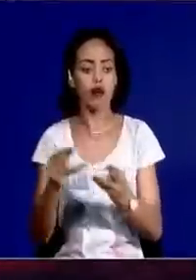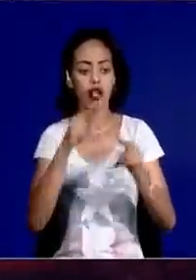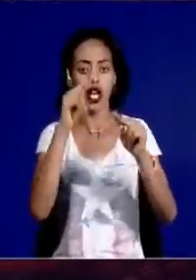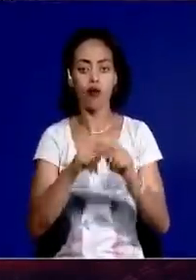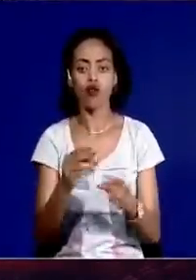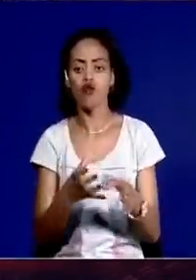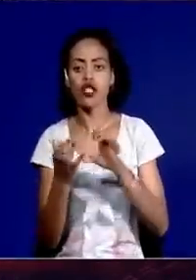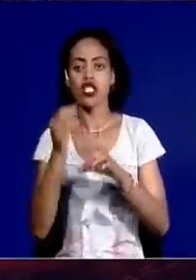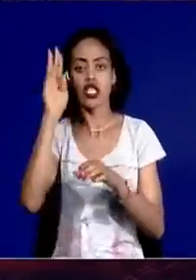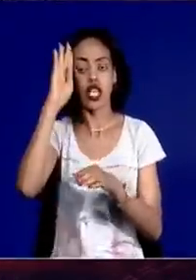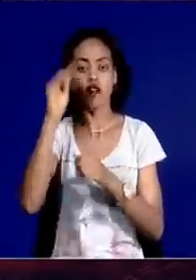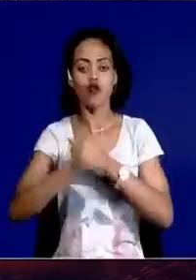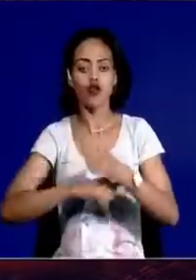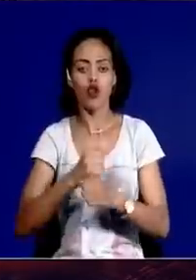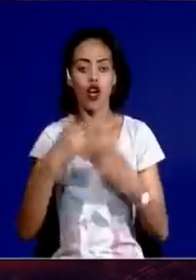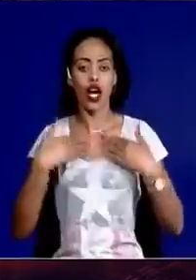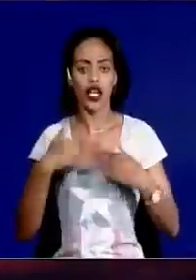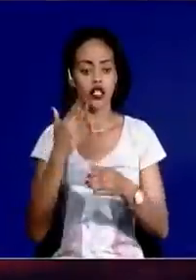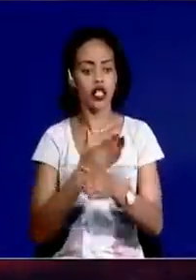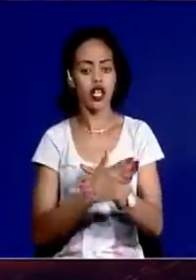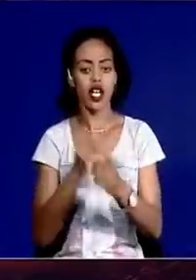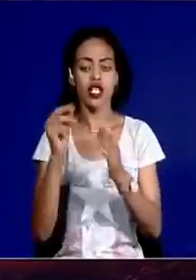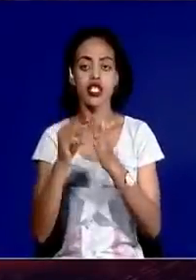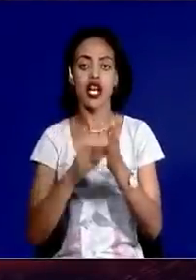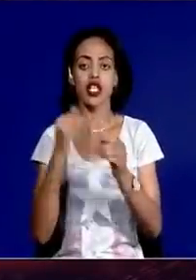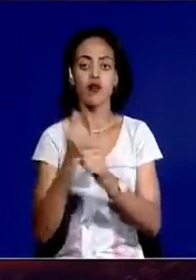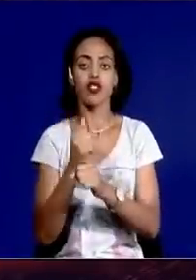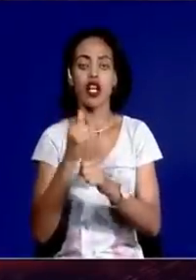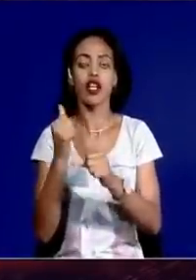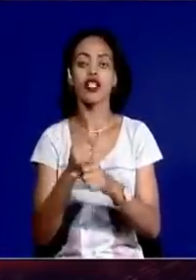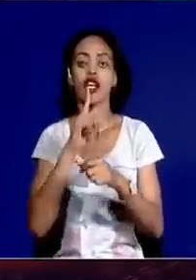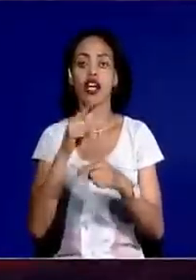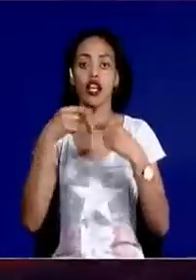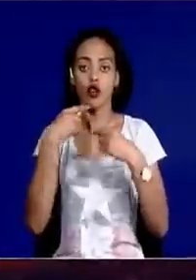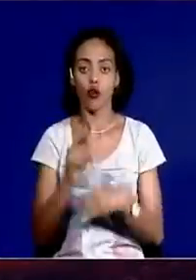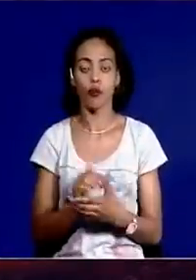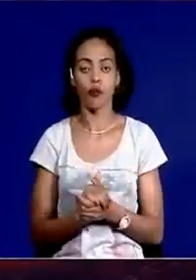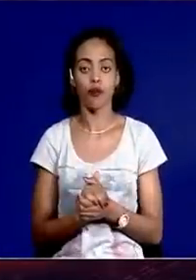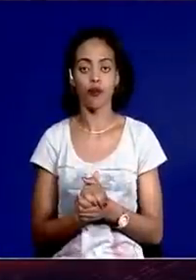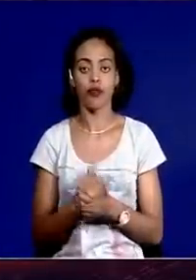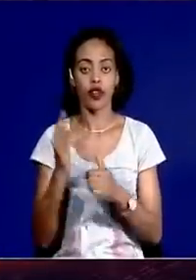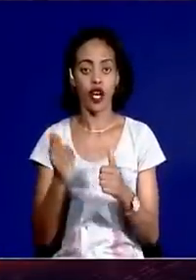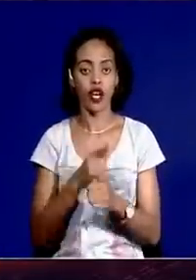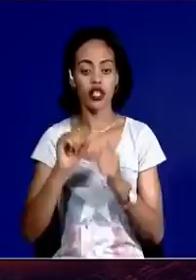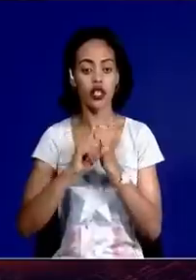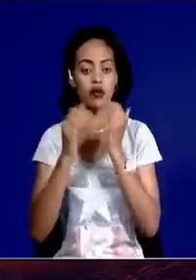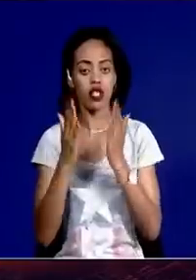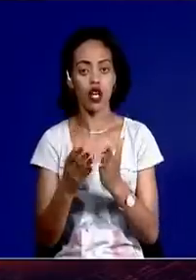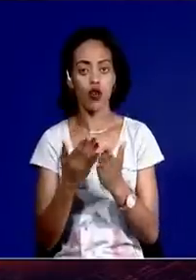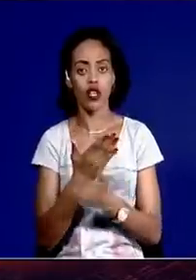ትራፊክ ዘጨናንቆ ኣካላት እናስተኻኸልናን ስርዓት ናይ ምትሓዝ ስራሕቲ እናሰራሕናን ኢና ይብሉ ሓደ እቲ መሰረታዊ ነገር እዚ